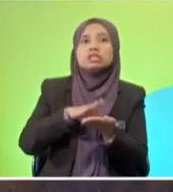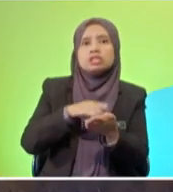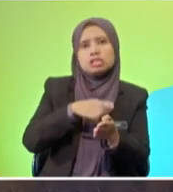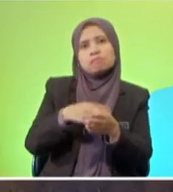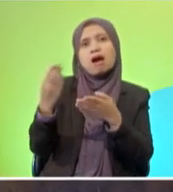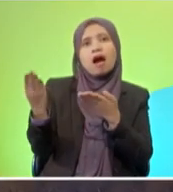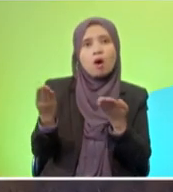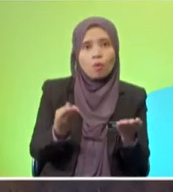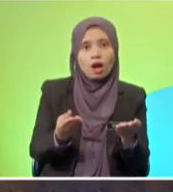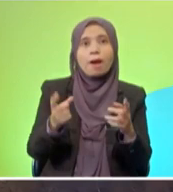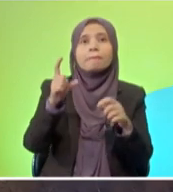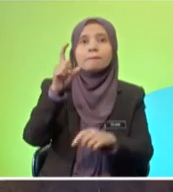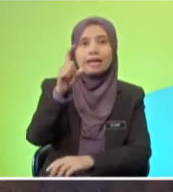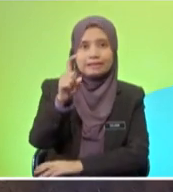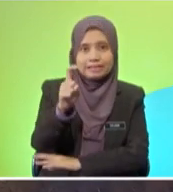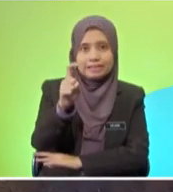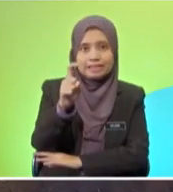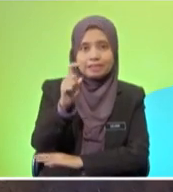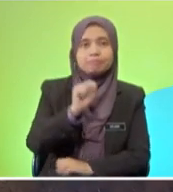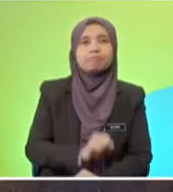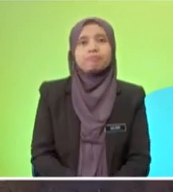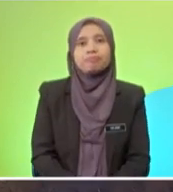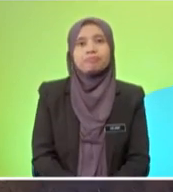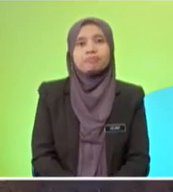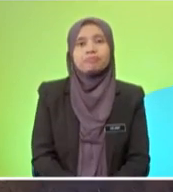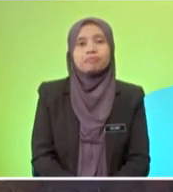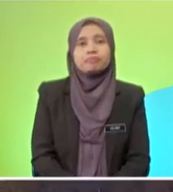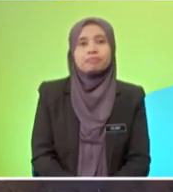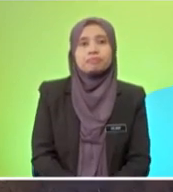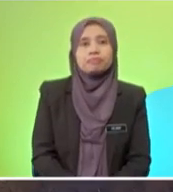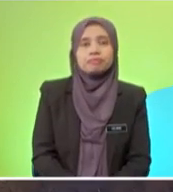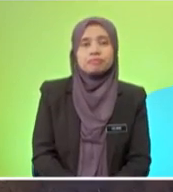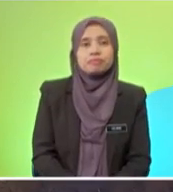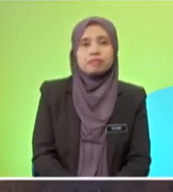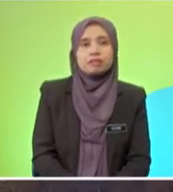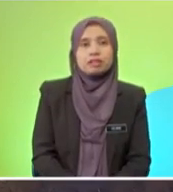Mati Oke jadi sedap pantun yang dibaca tadi